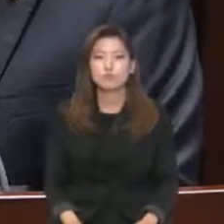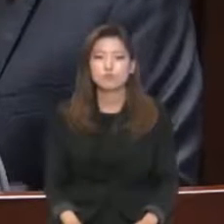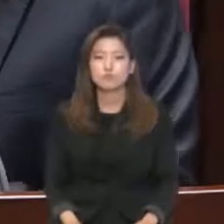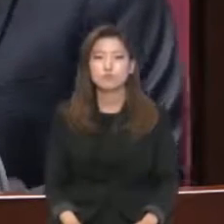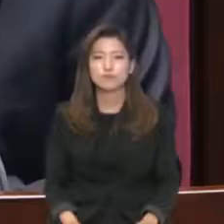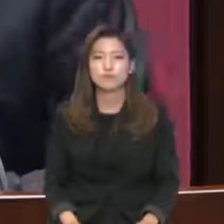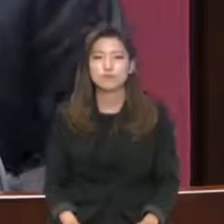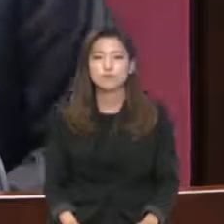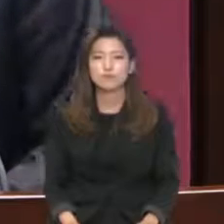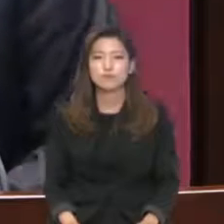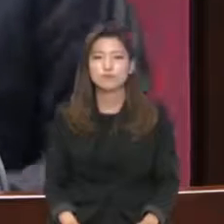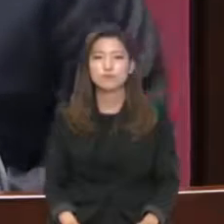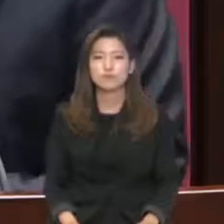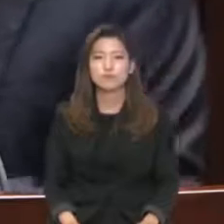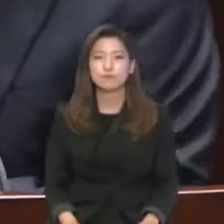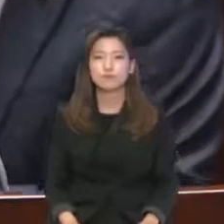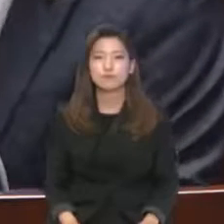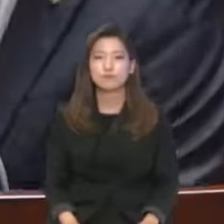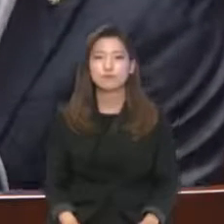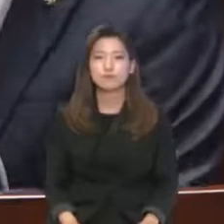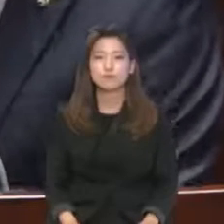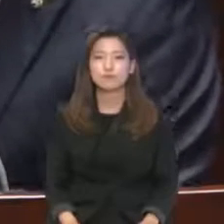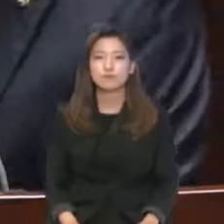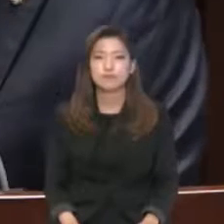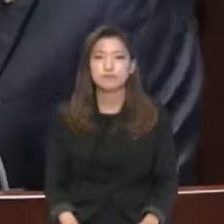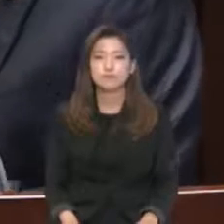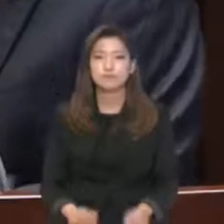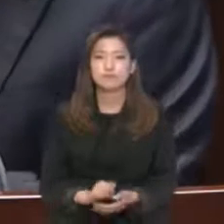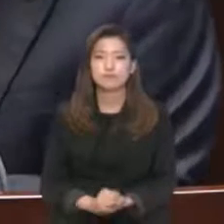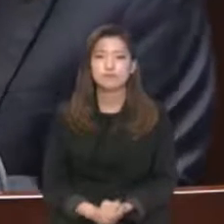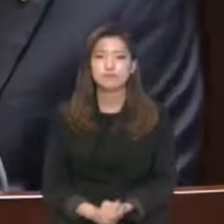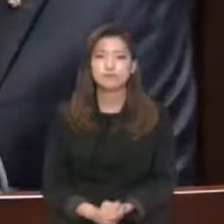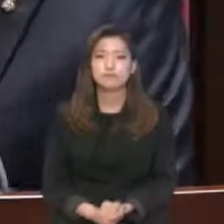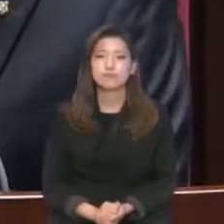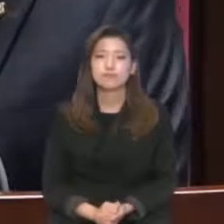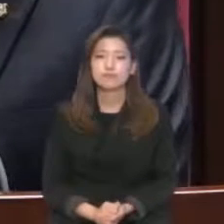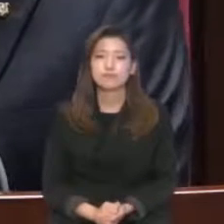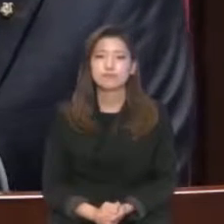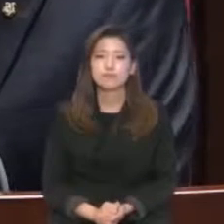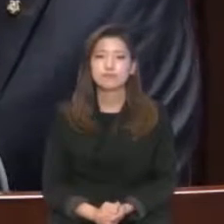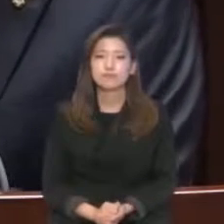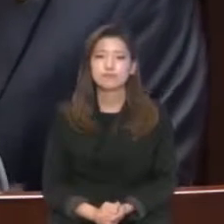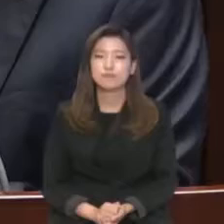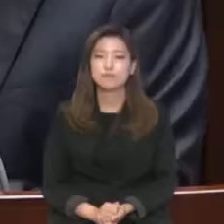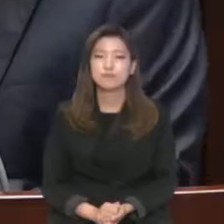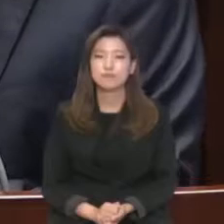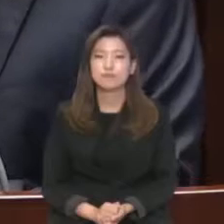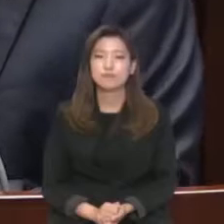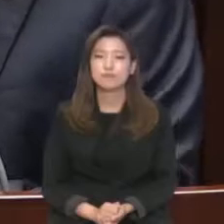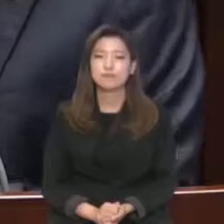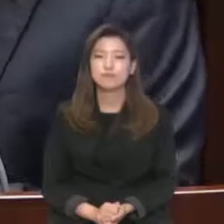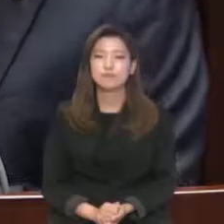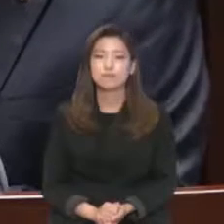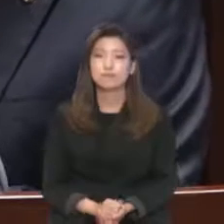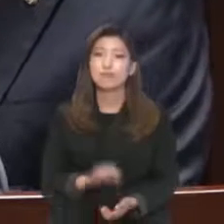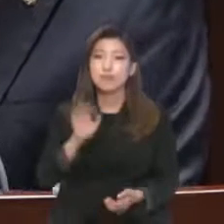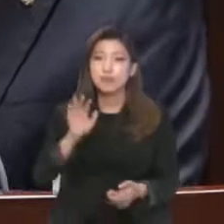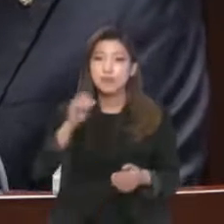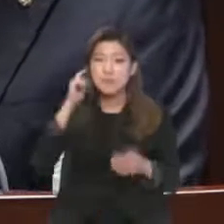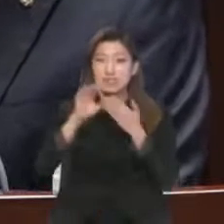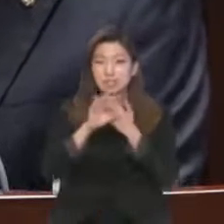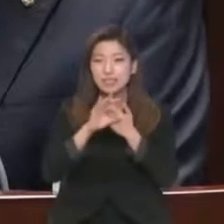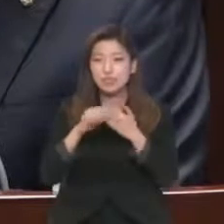있겠습니다. 예, 강 장관님이 계셔서 뭐 한 가지 질문 때문에 모시진 않겠습니다만 만약 우리